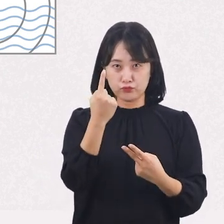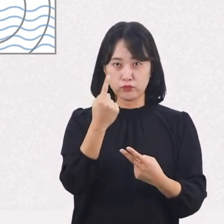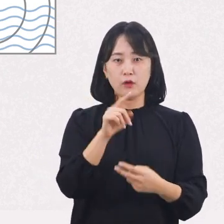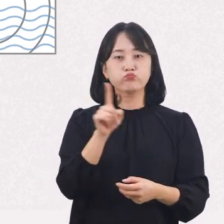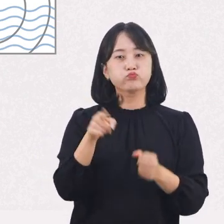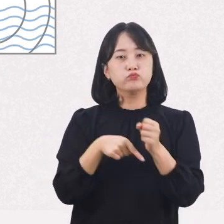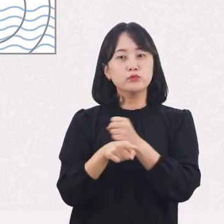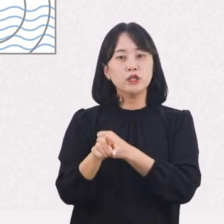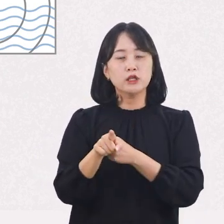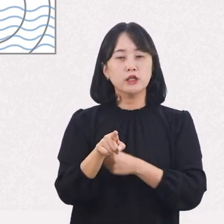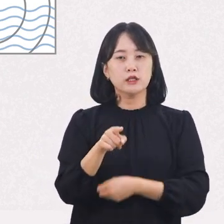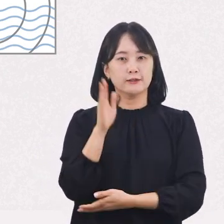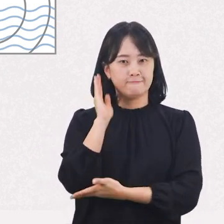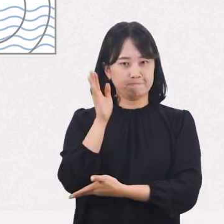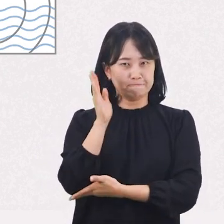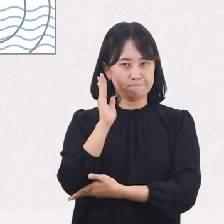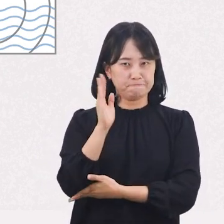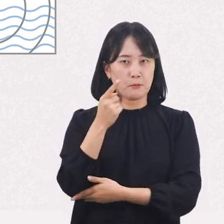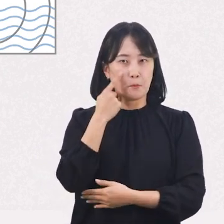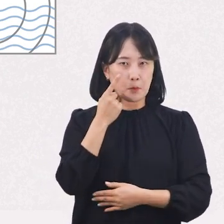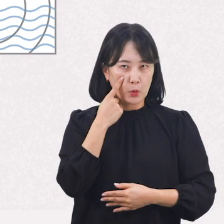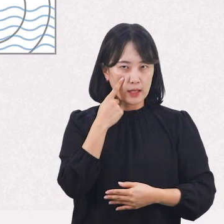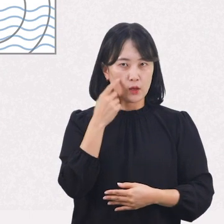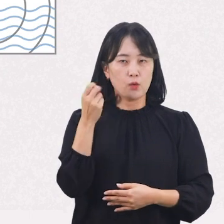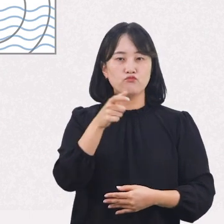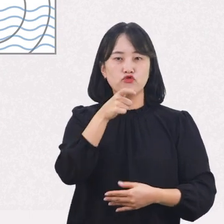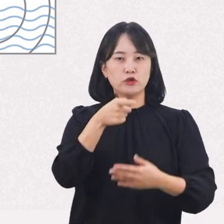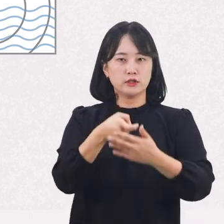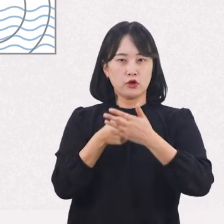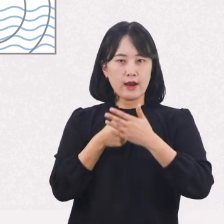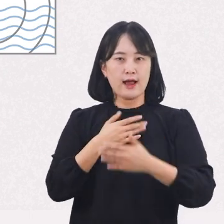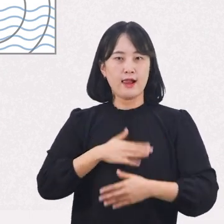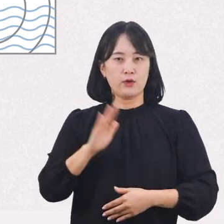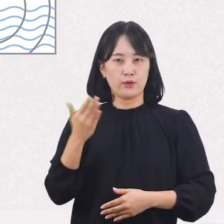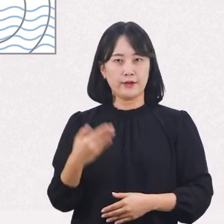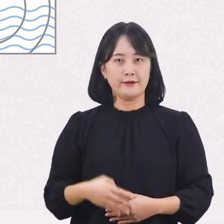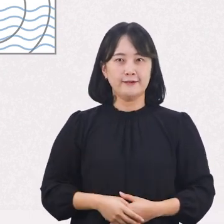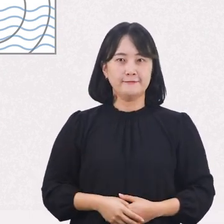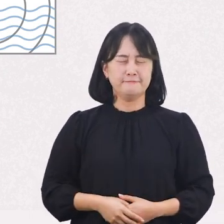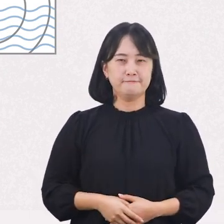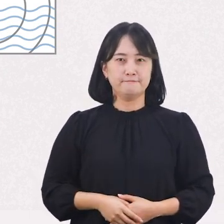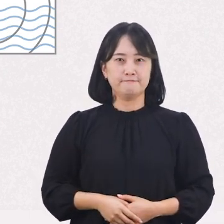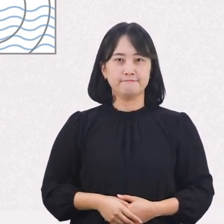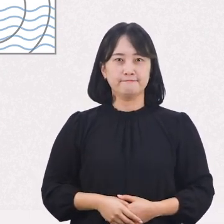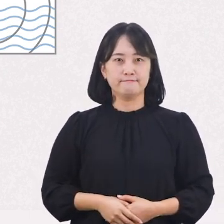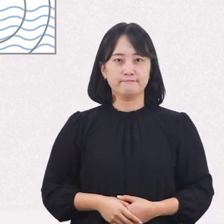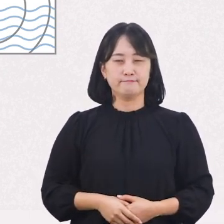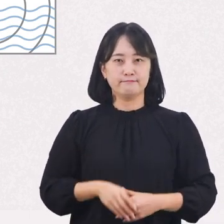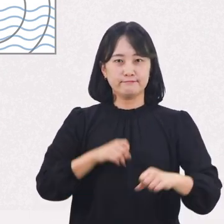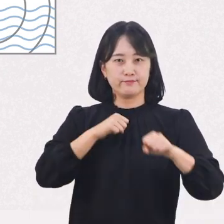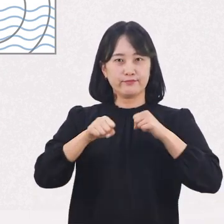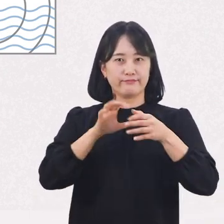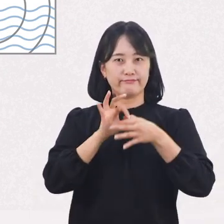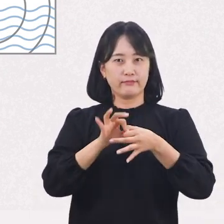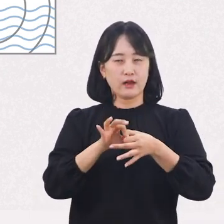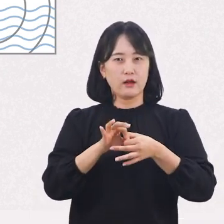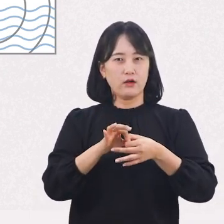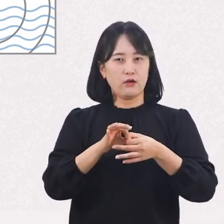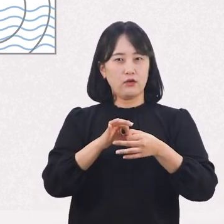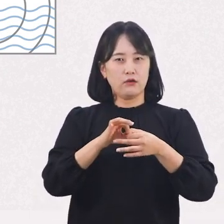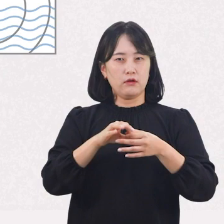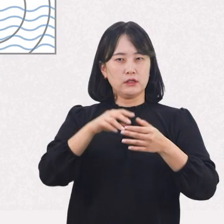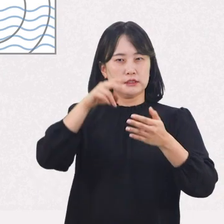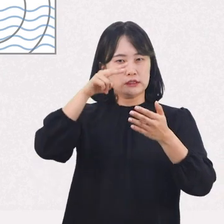무슨 뜻인지 말해보면서 물 절약을 위한 방법을 알게 하였습니다. 이 활동을 통해 글을 읽지 못하는